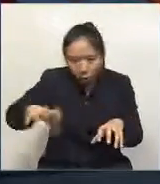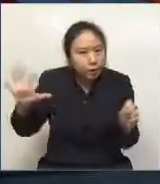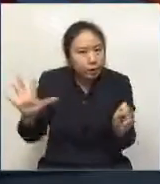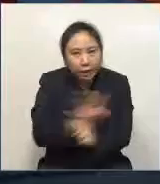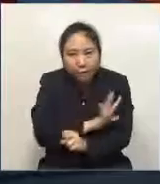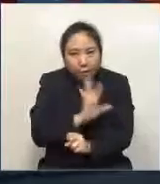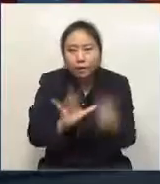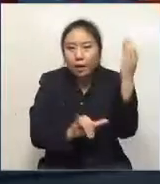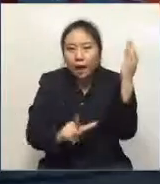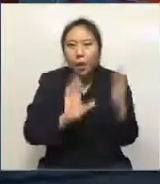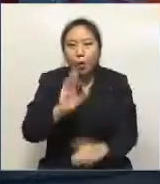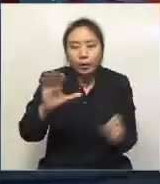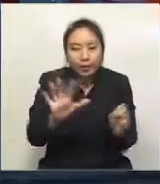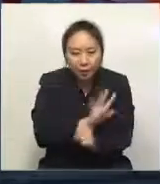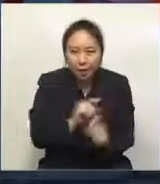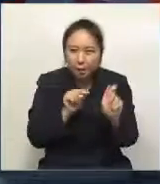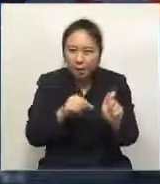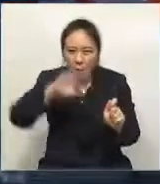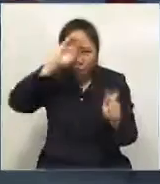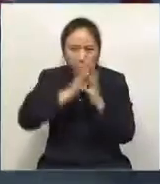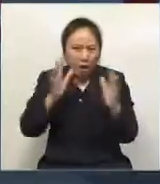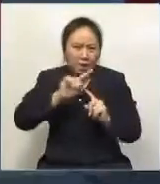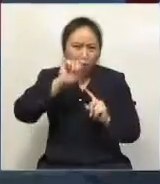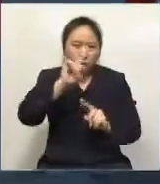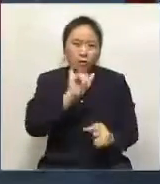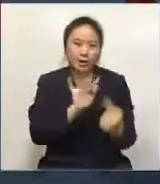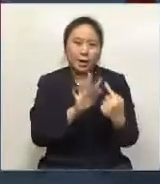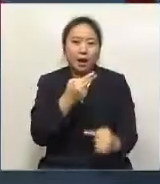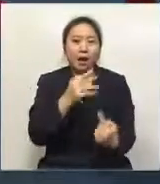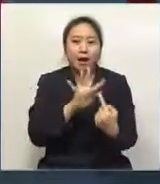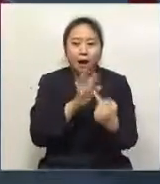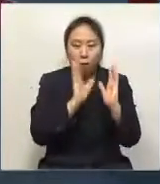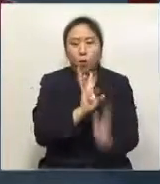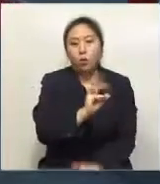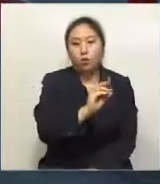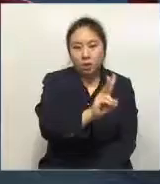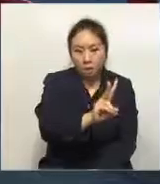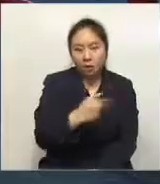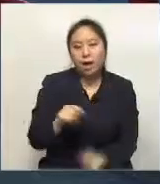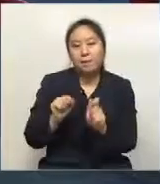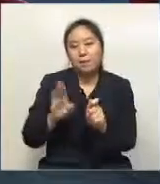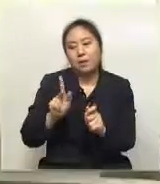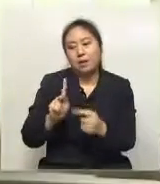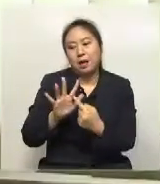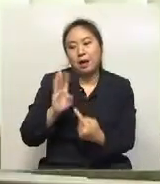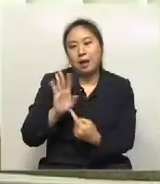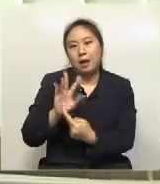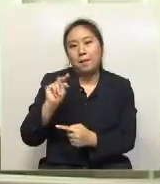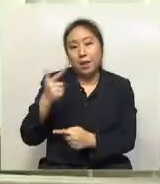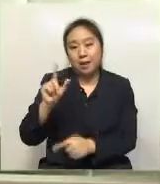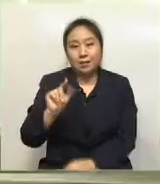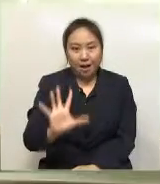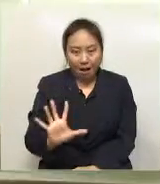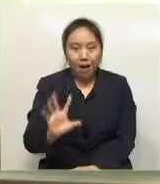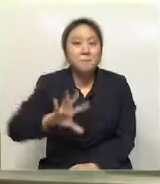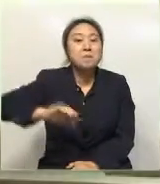านะคะอำเภอที่มีผู้ป่วยสูงสุดคือที่อำเภอยะหามี62คนรองลงมาคือที่อำเภอกาบัง25คนแล้วก็มี